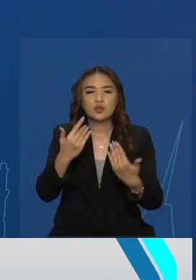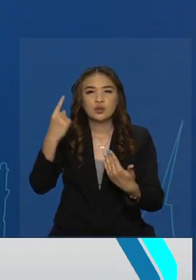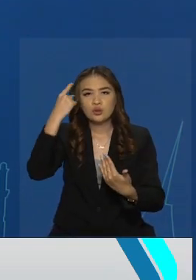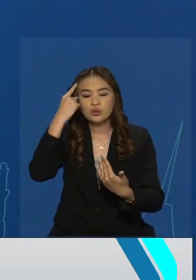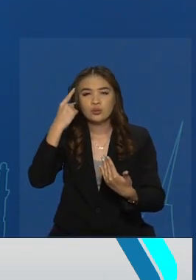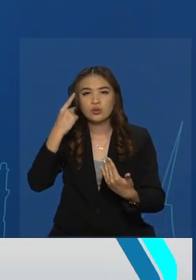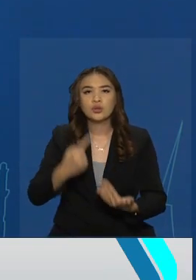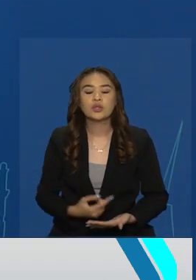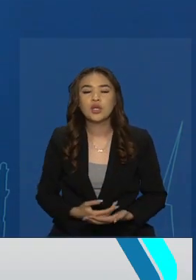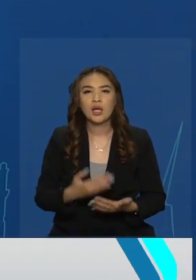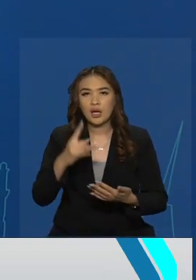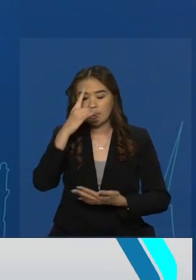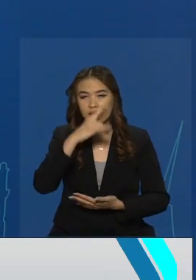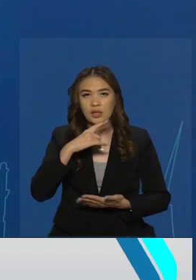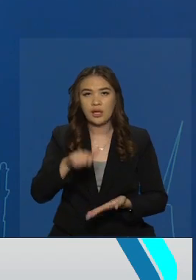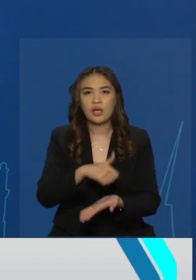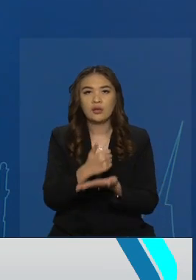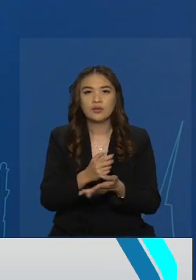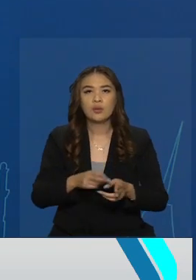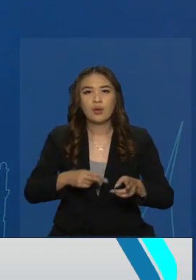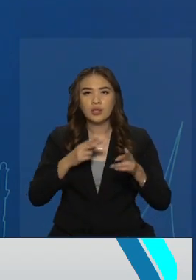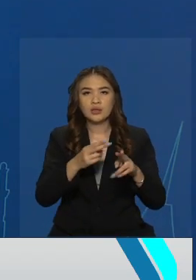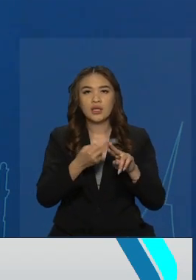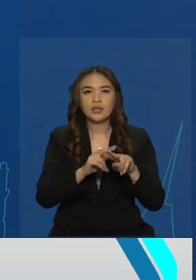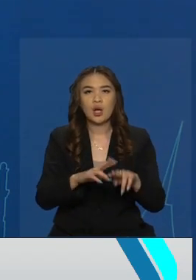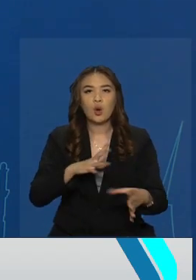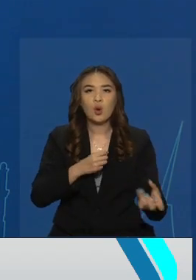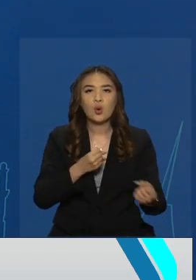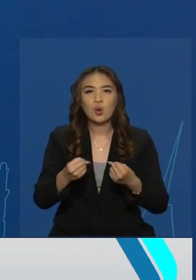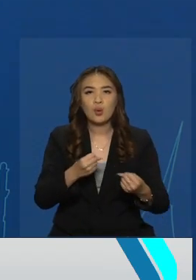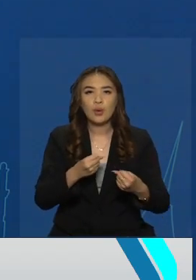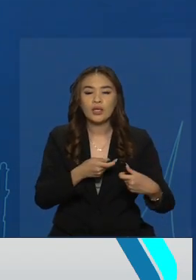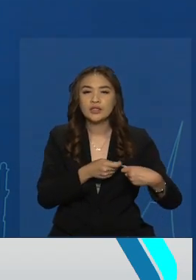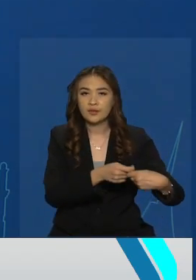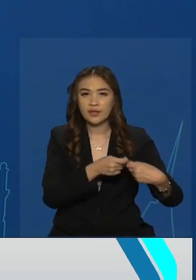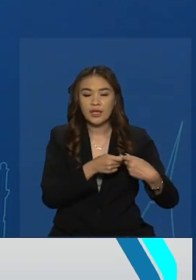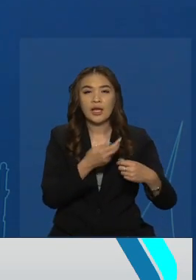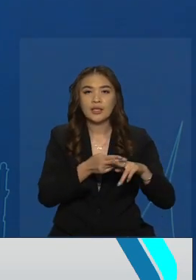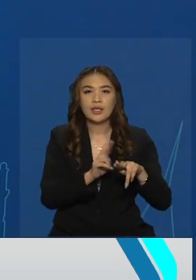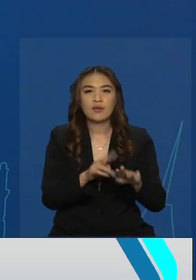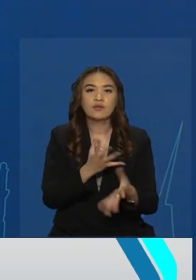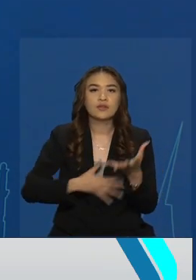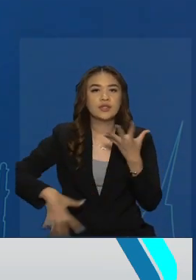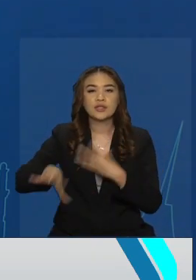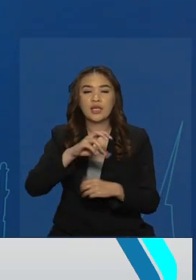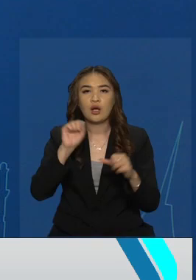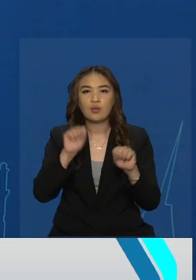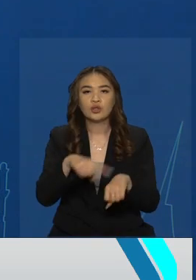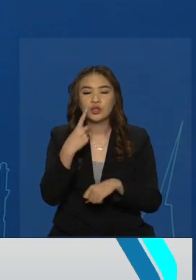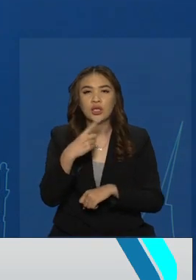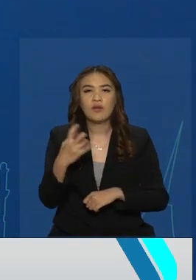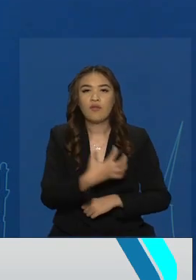главную роль Казахстана в региональной повестке Я лично вижу в укреплении взаимосвязи это касается всех сверх жизнедеятельности